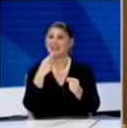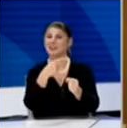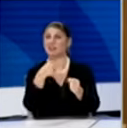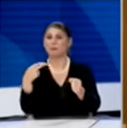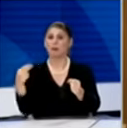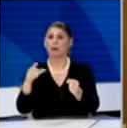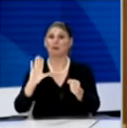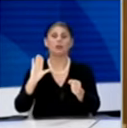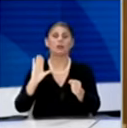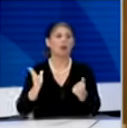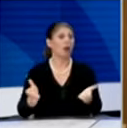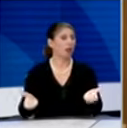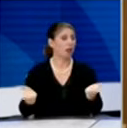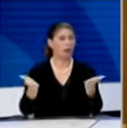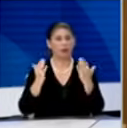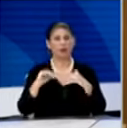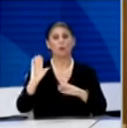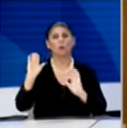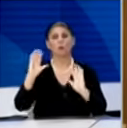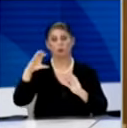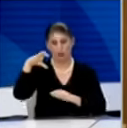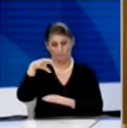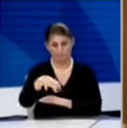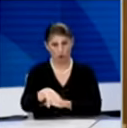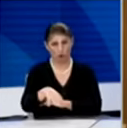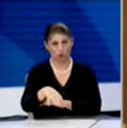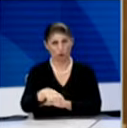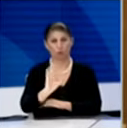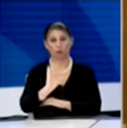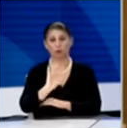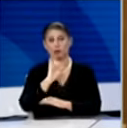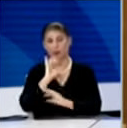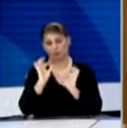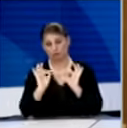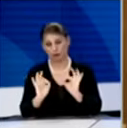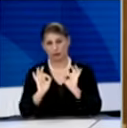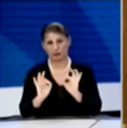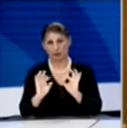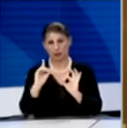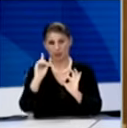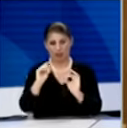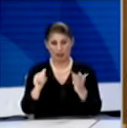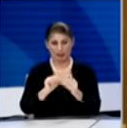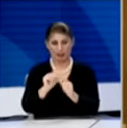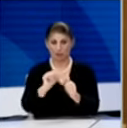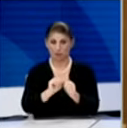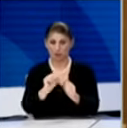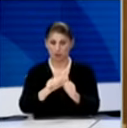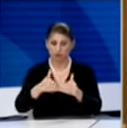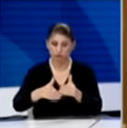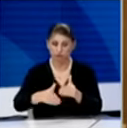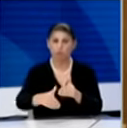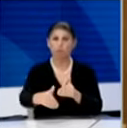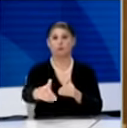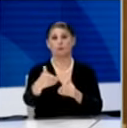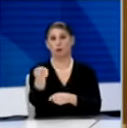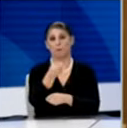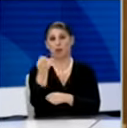σημαίνει ότι δεν υπάρχει ούτε εποχικότητα, ούτε βέβαια ένα εξάμηνο στο οποίο